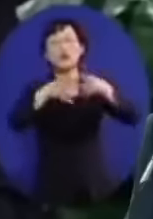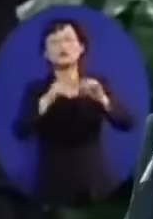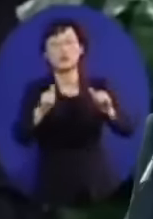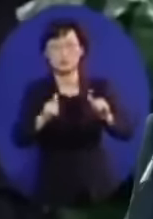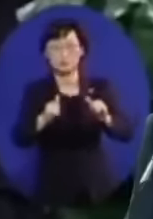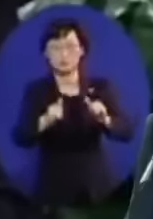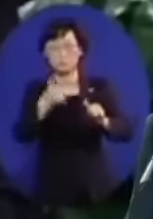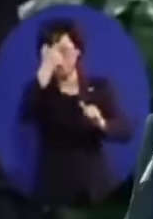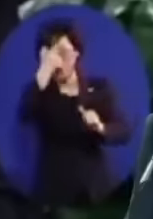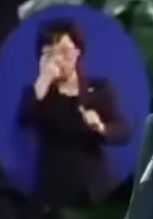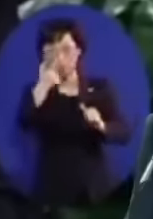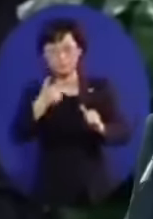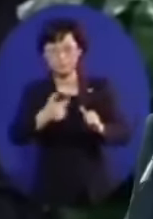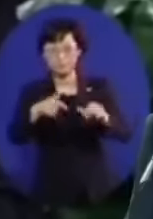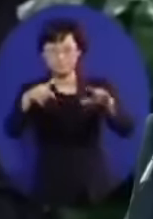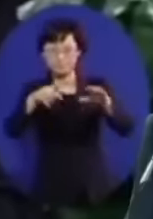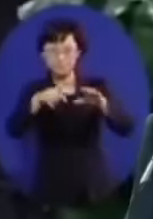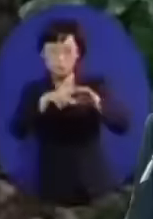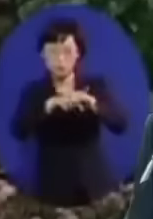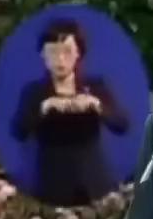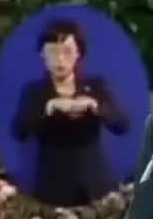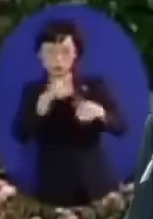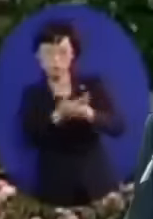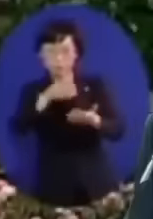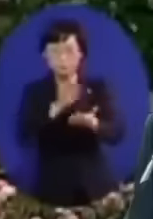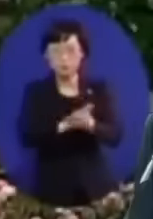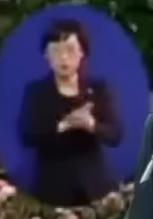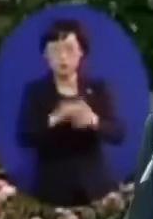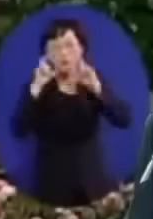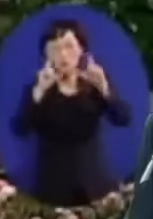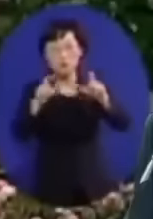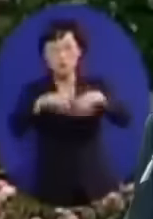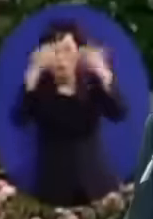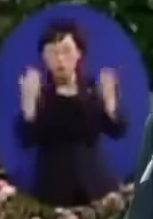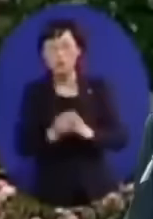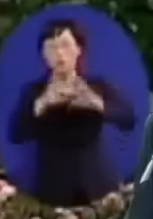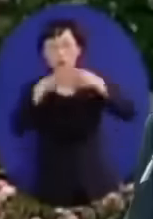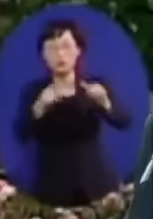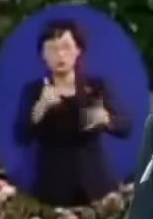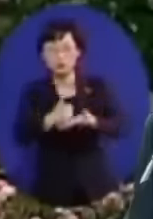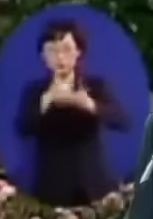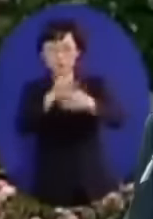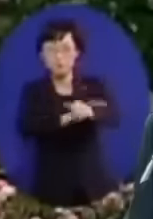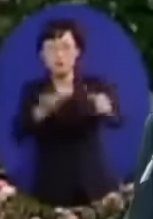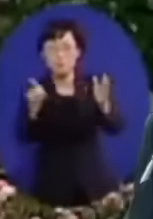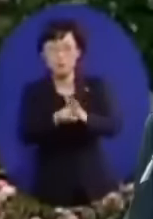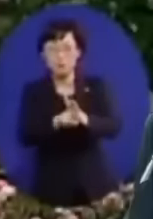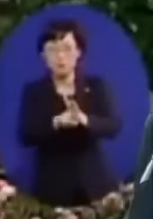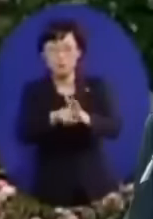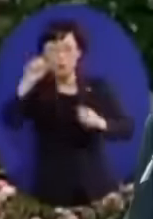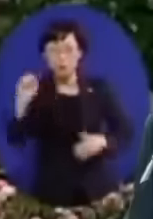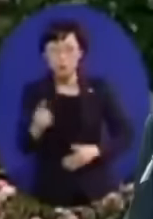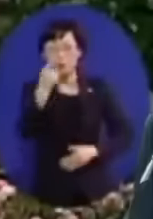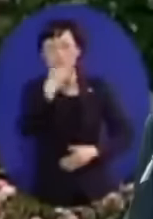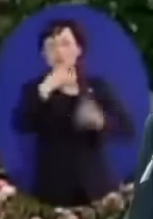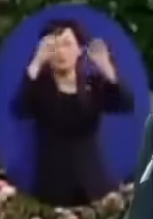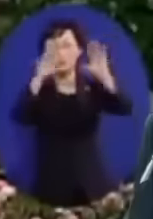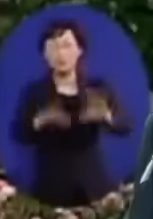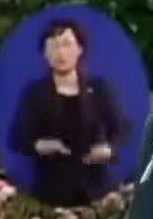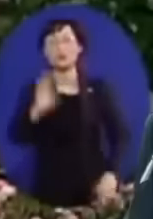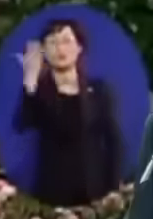기독교 개혁운동을 일으켰고 온 국민 전체가 주님을 잘 믿는 나라가 되자 그렇게 축복을 받은 것입니다.